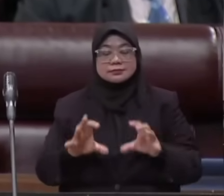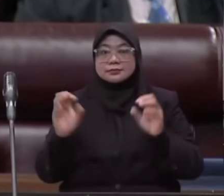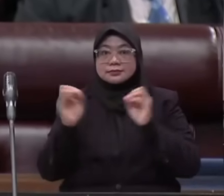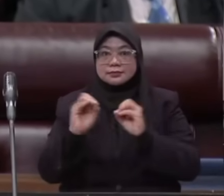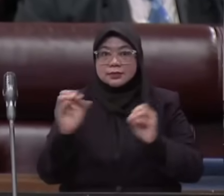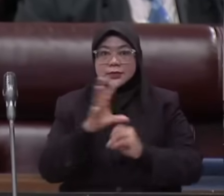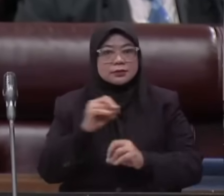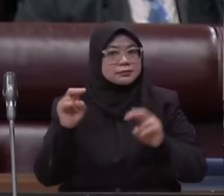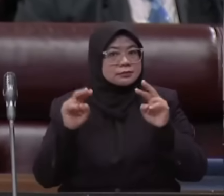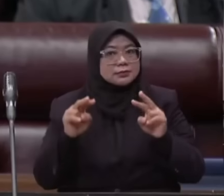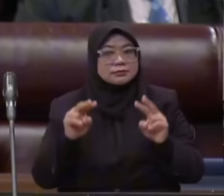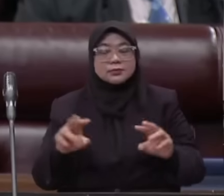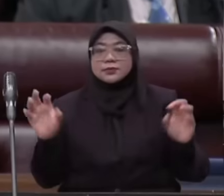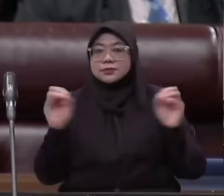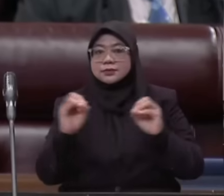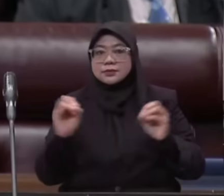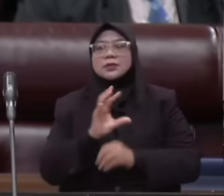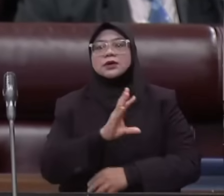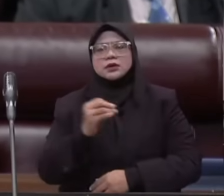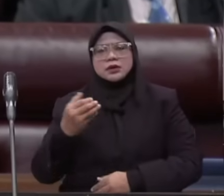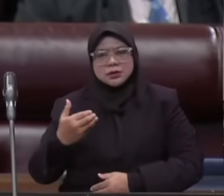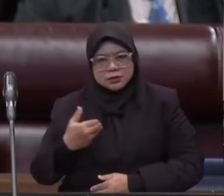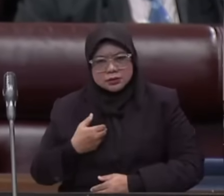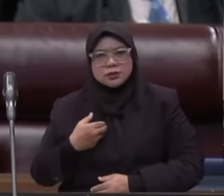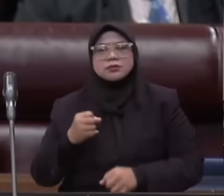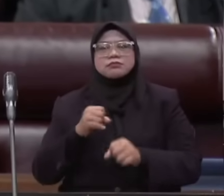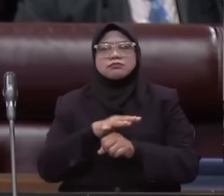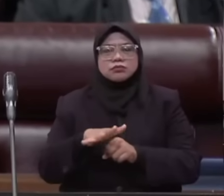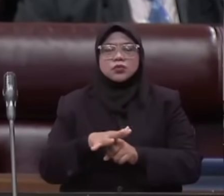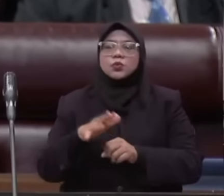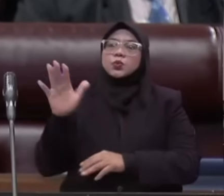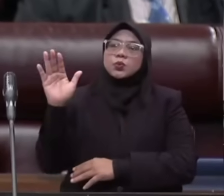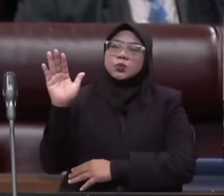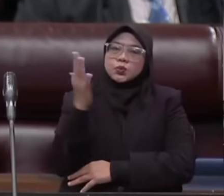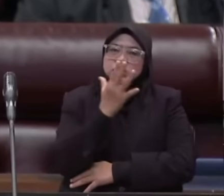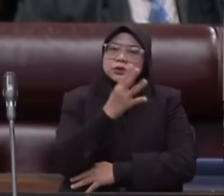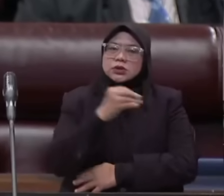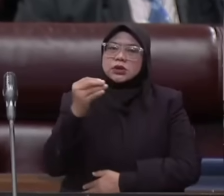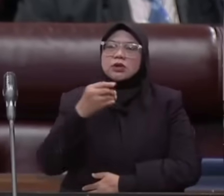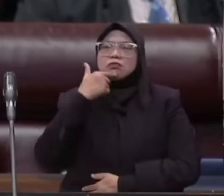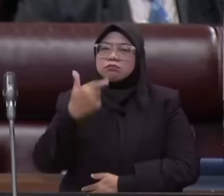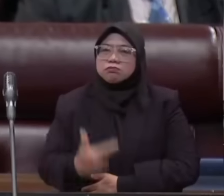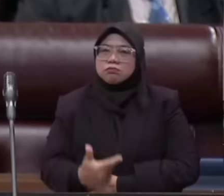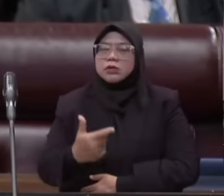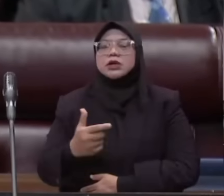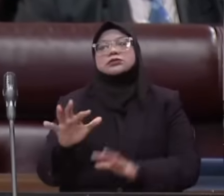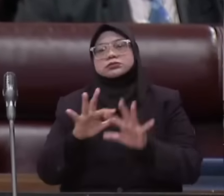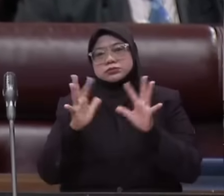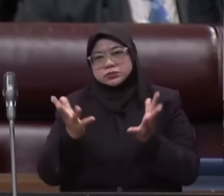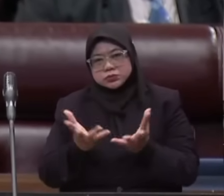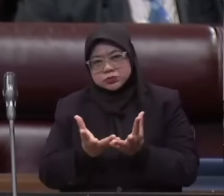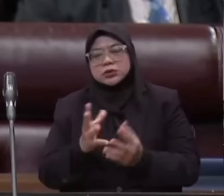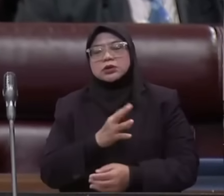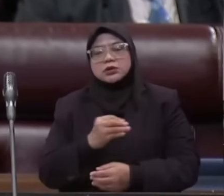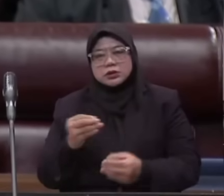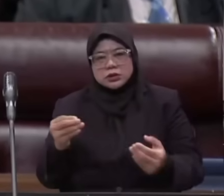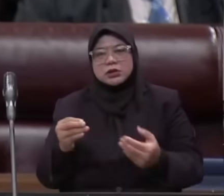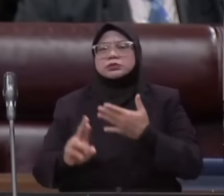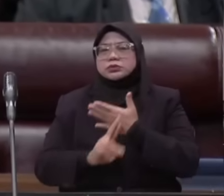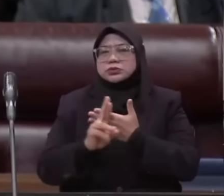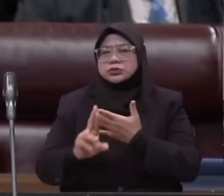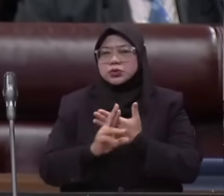atau dipantau dengan baik akan ada kesan hutan-hutan kita yang antara paling tua di dunia ini akan akan terdedah kepada